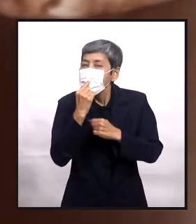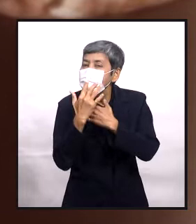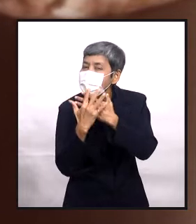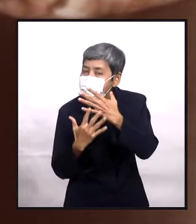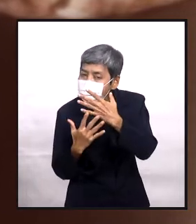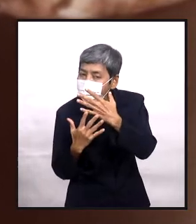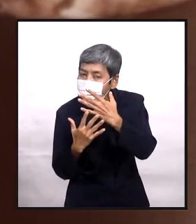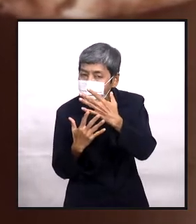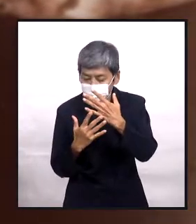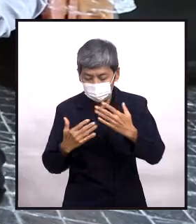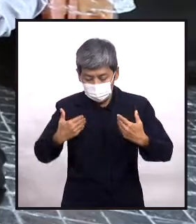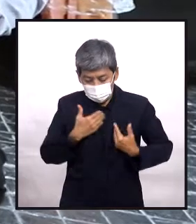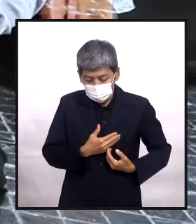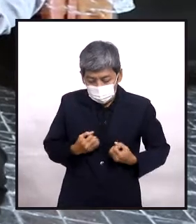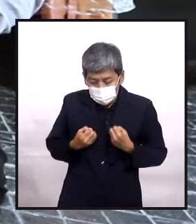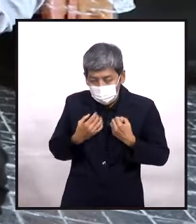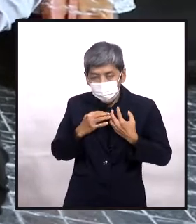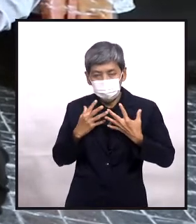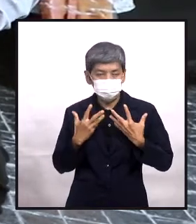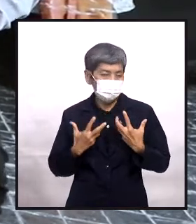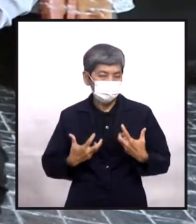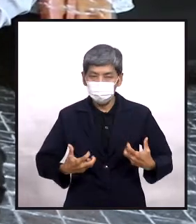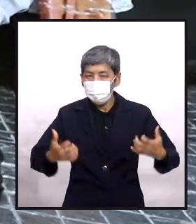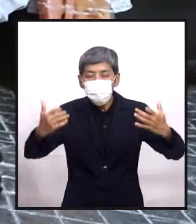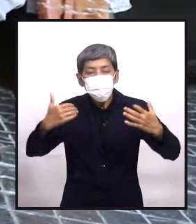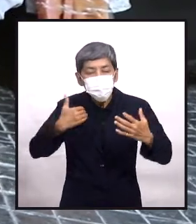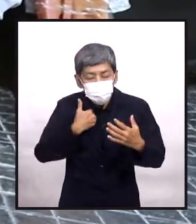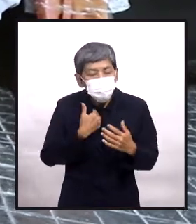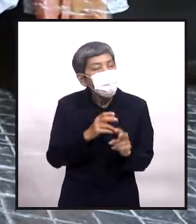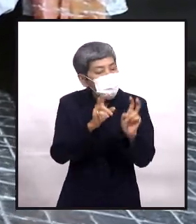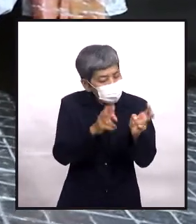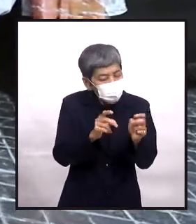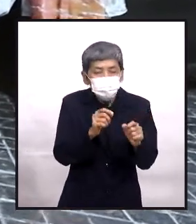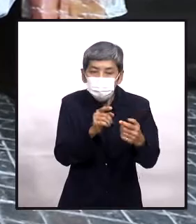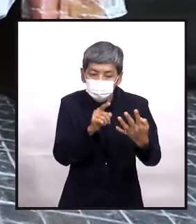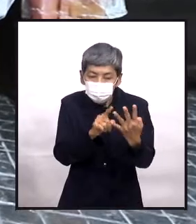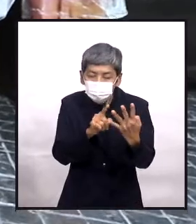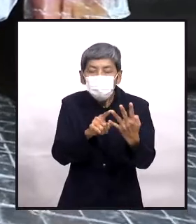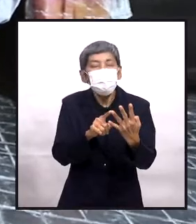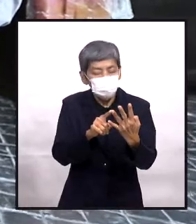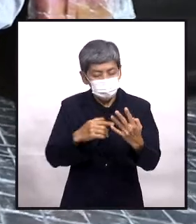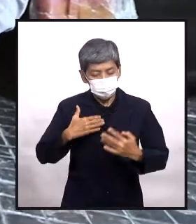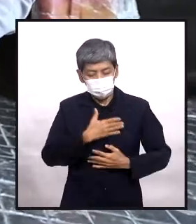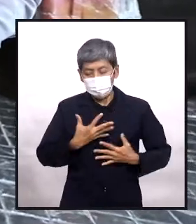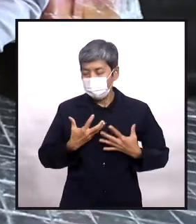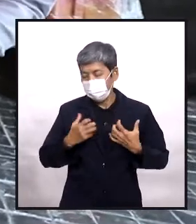ดเจ็บนะไอ้เนี่ยเป็นร่างกายที่แตกสลายเป็นอะไร จะมีคอนเฟกต์แบบเหมือนประมาณร่างกายที่เริ่มแตกสล